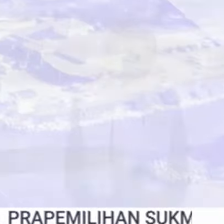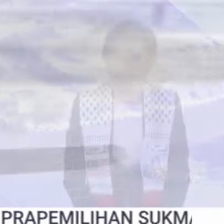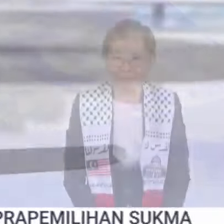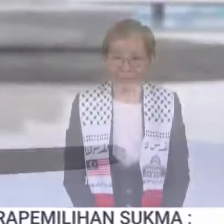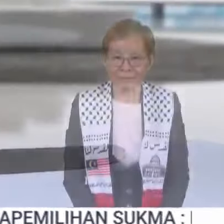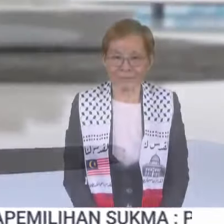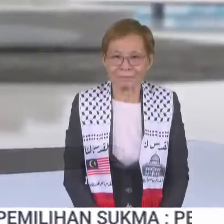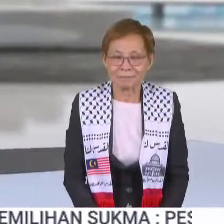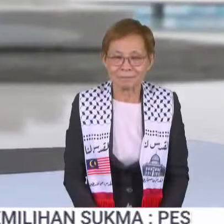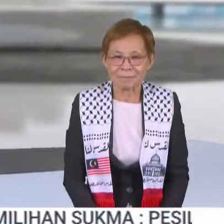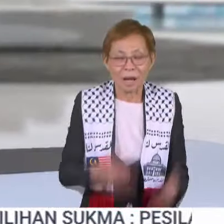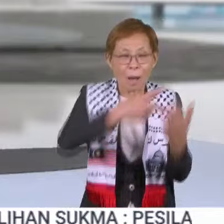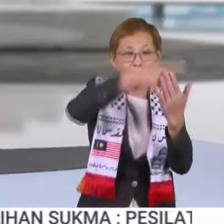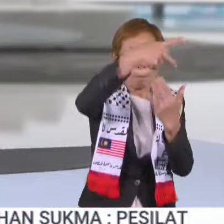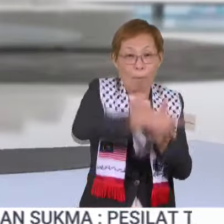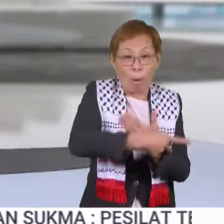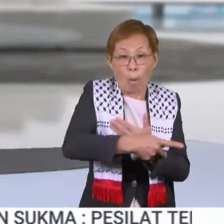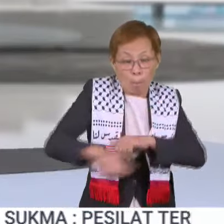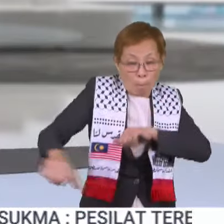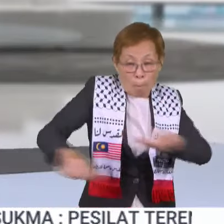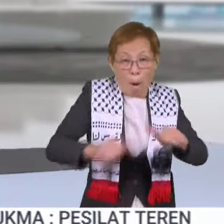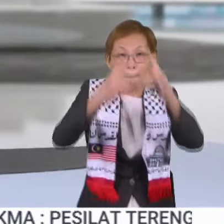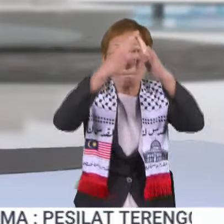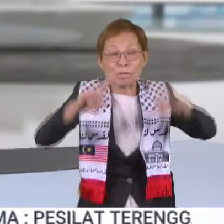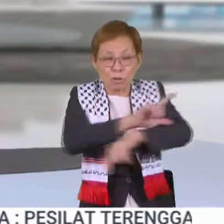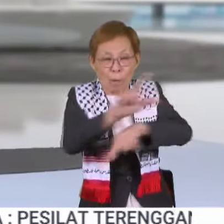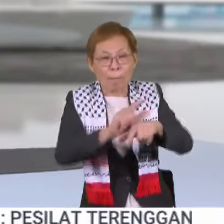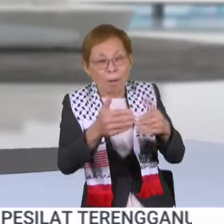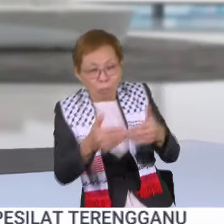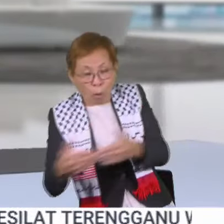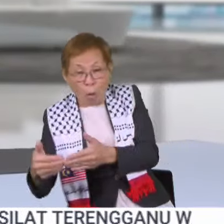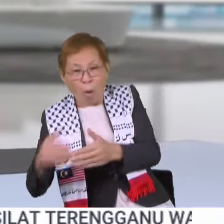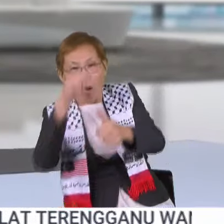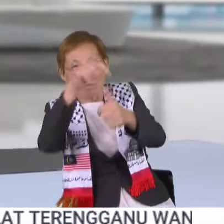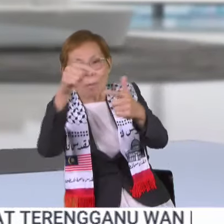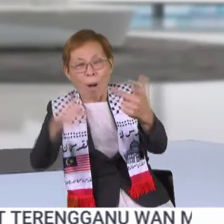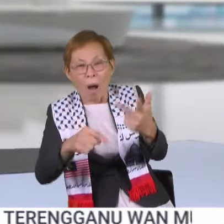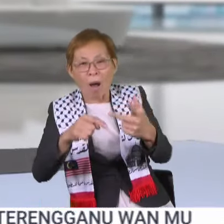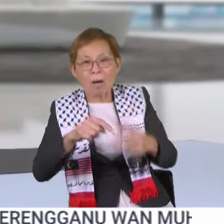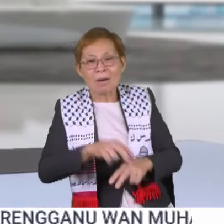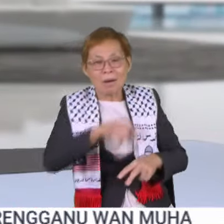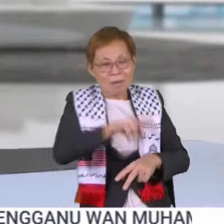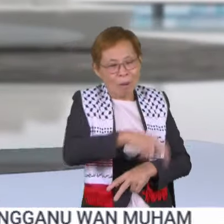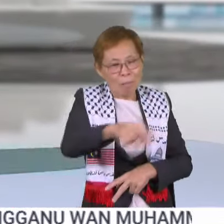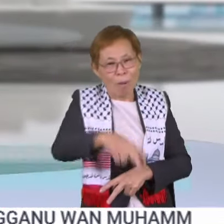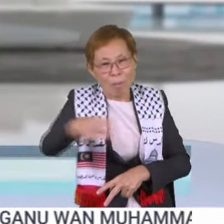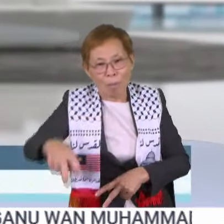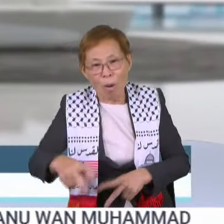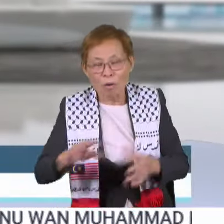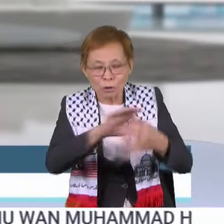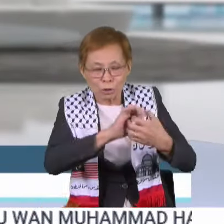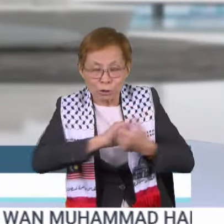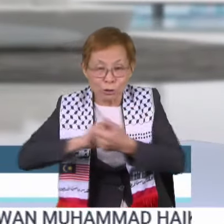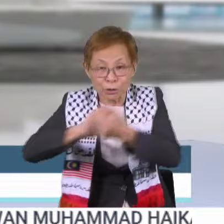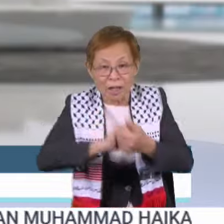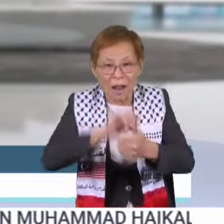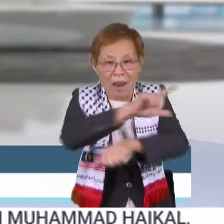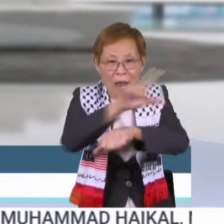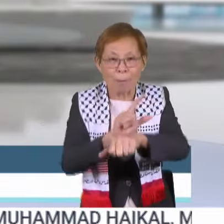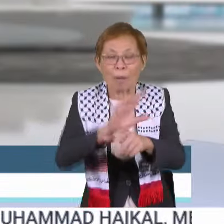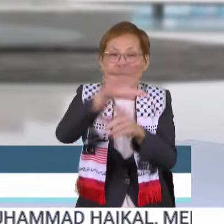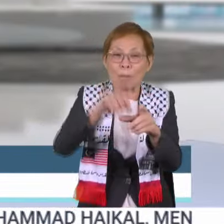pendapatan program semarap muzium Labuan Diteruskan dengan Siri jelajah uniti Labuan membabitkan konvoi motosikal dan